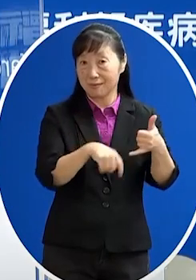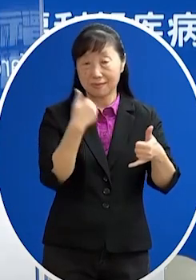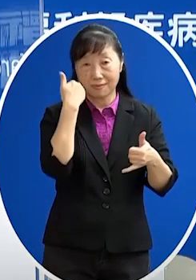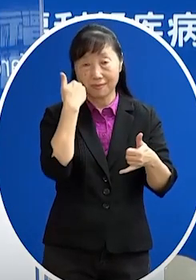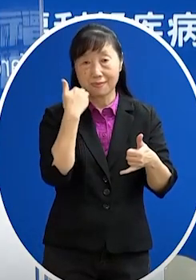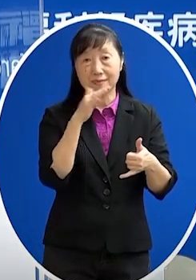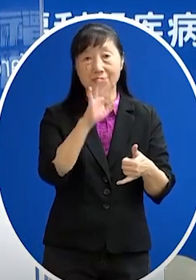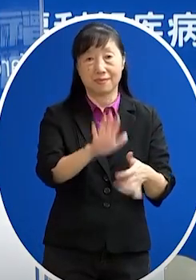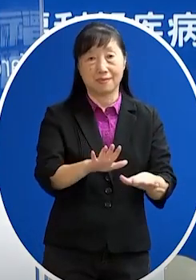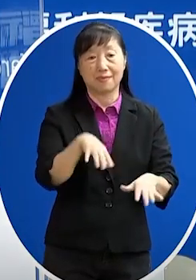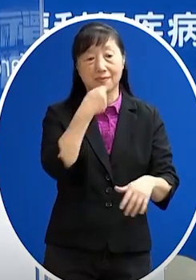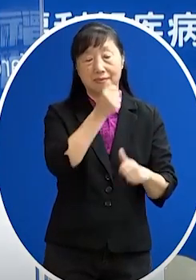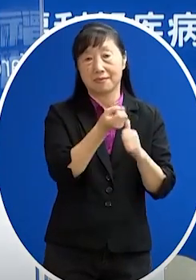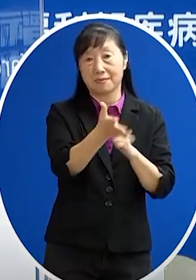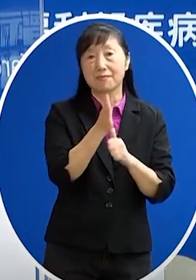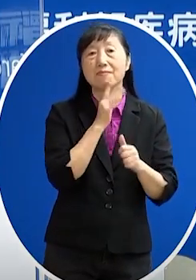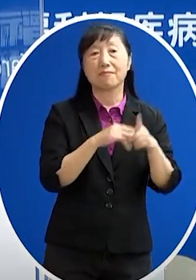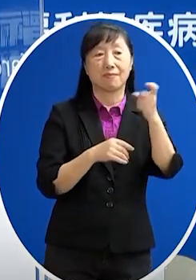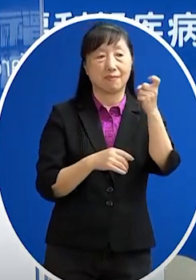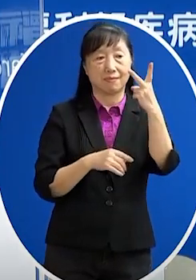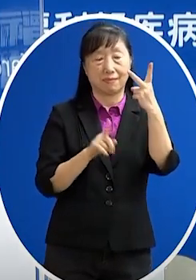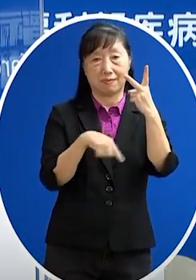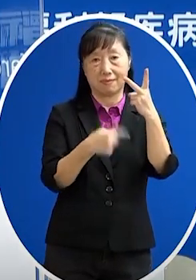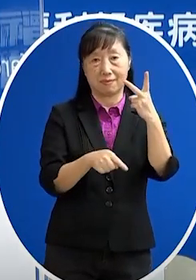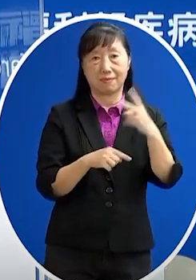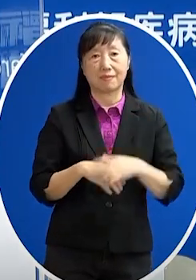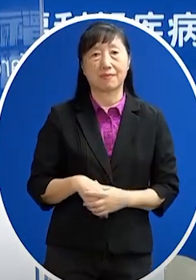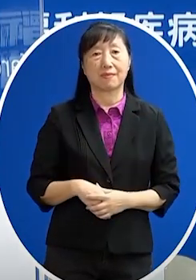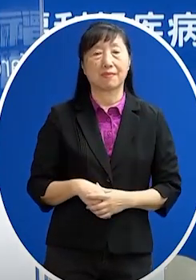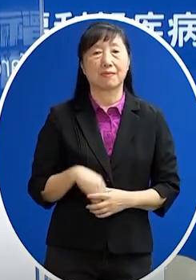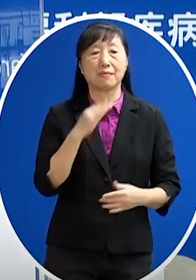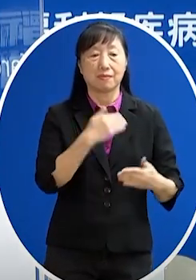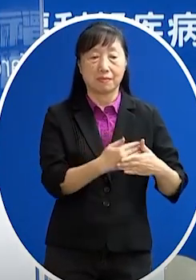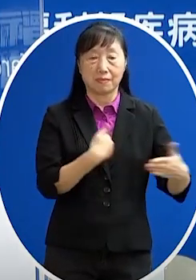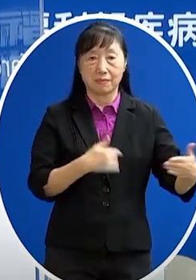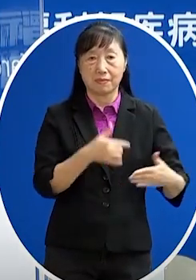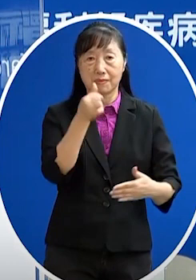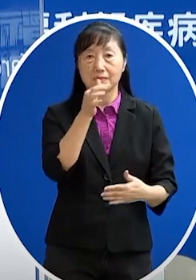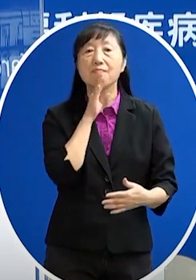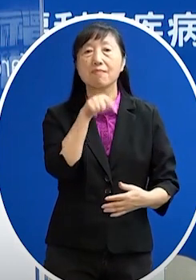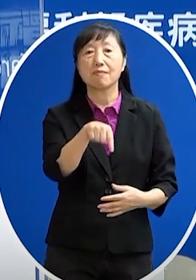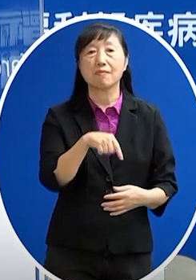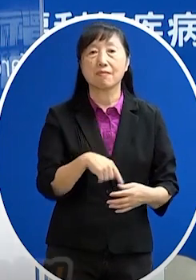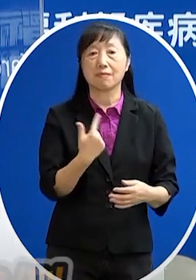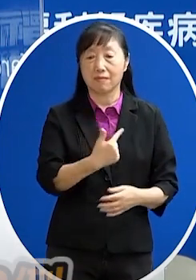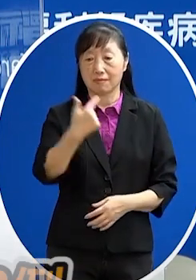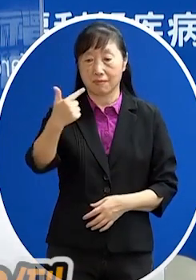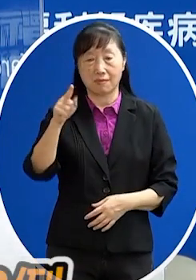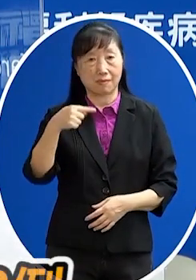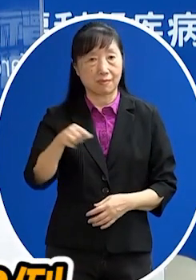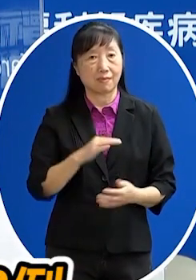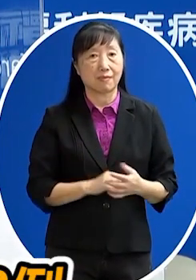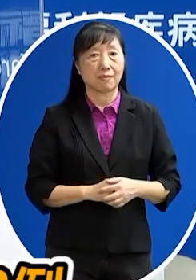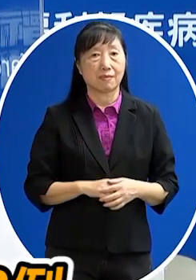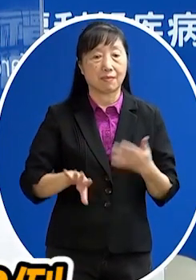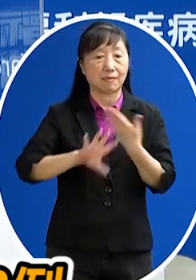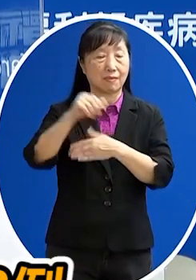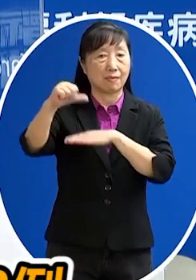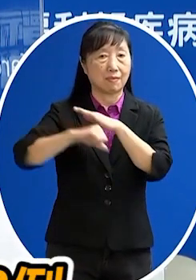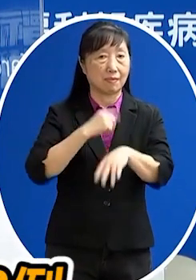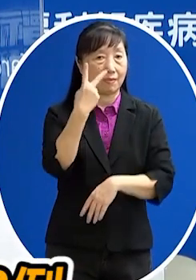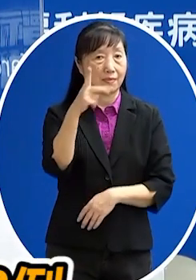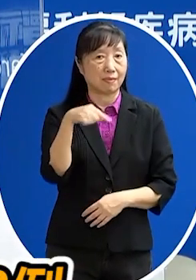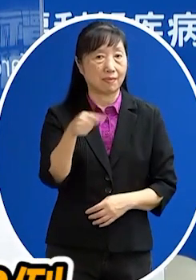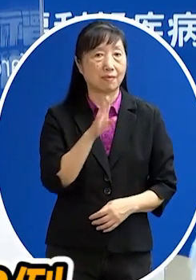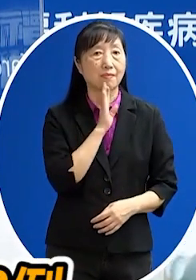那我们今天有本土的病例有12例，好，那居隔阳性的，好，含里面的6例，那境外移入